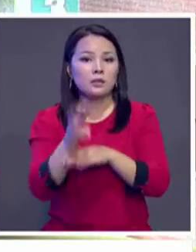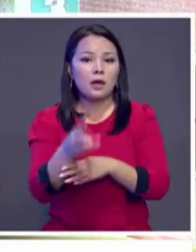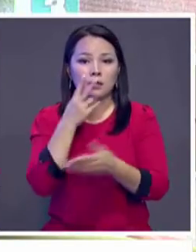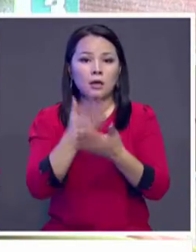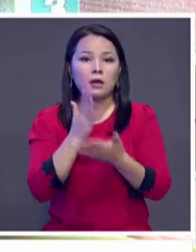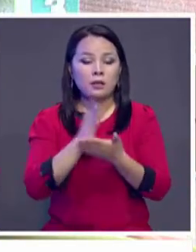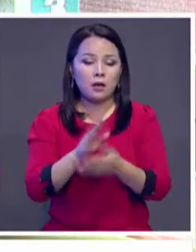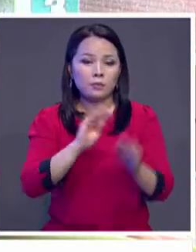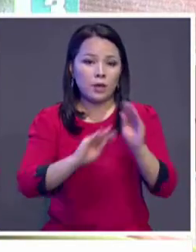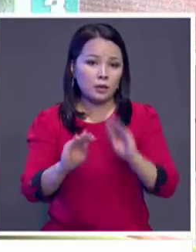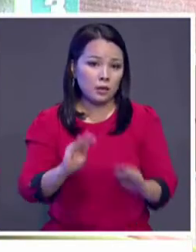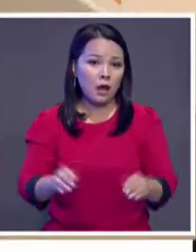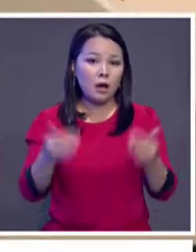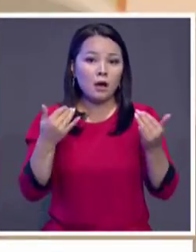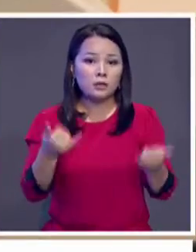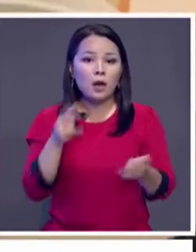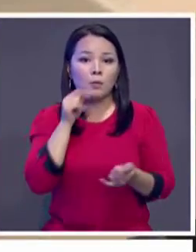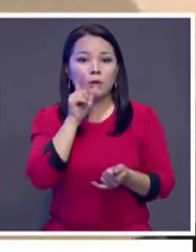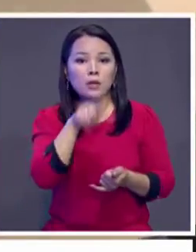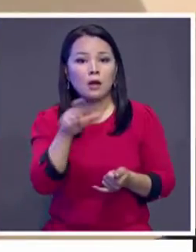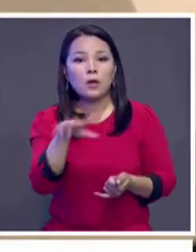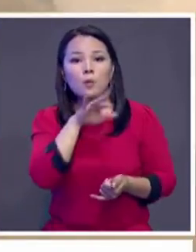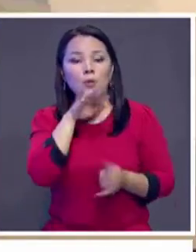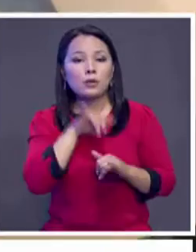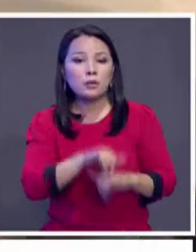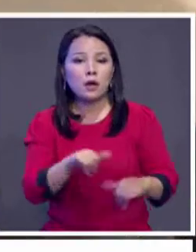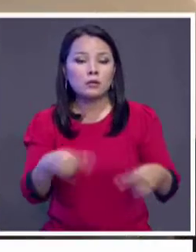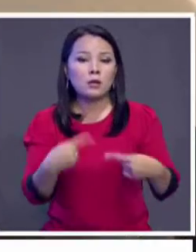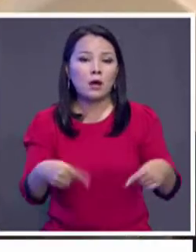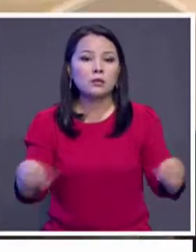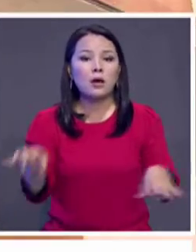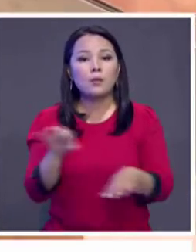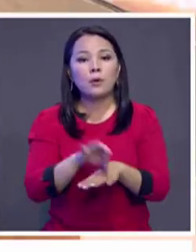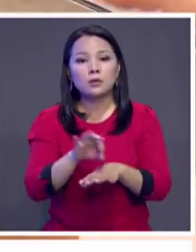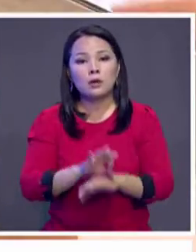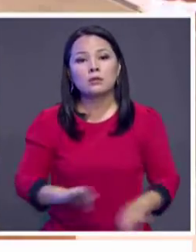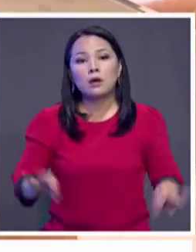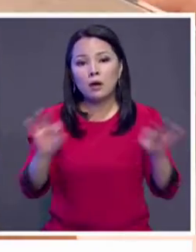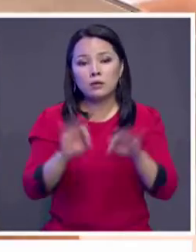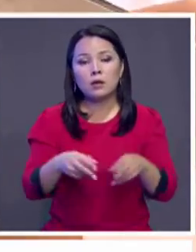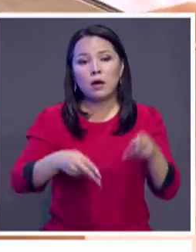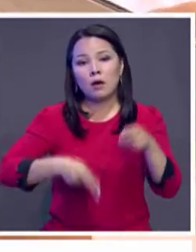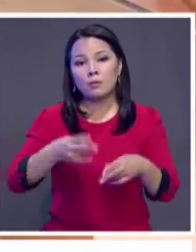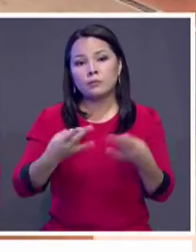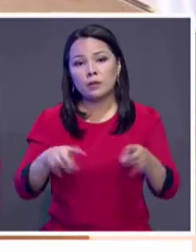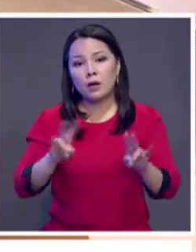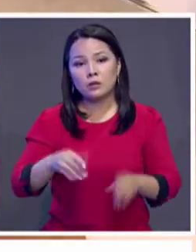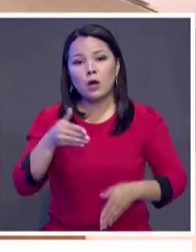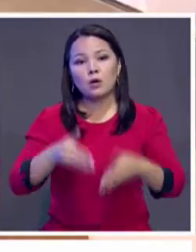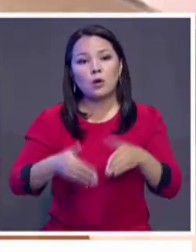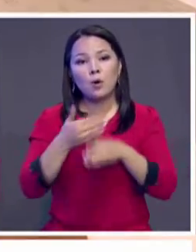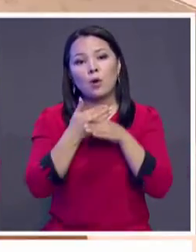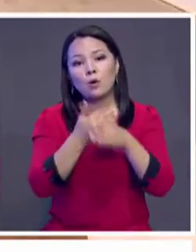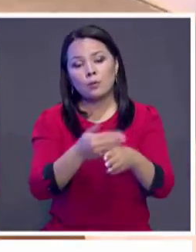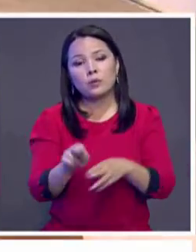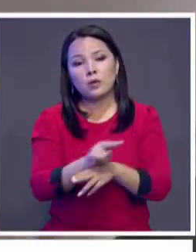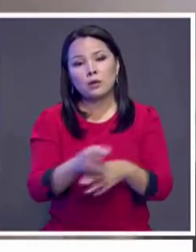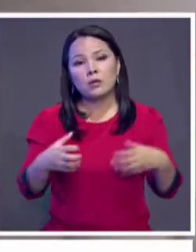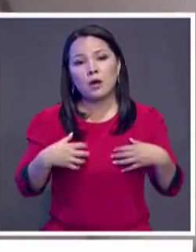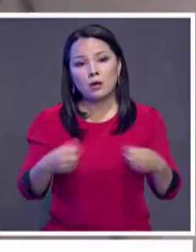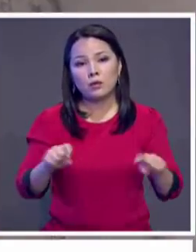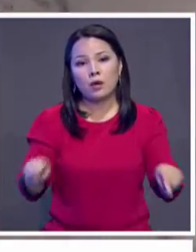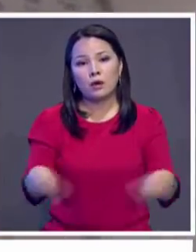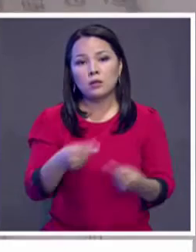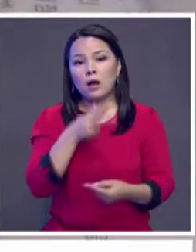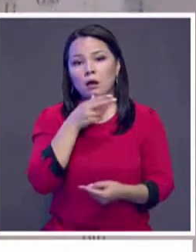етілген. Сондай-ақ бүгінде ерлер арасында кең таралған түрлі ауруларды ешқандай операция жасамай-ақ роботтың көмегімен емдейміз дейді